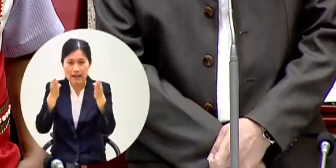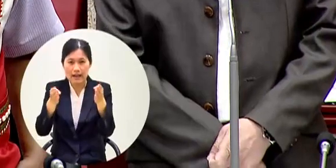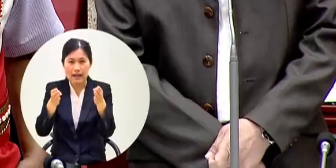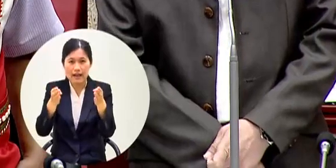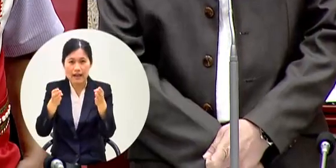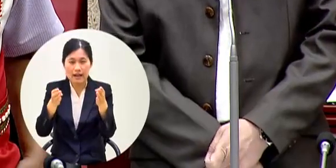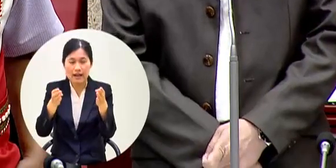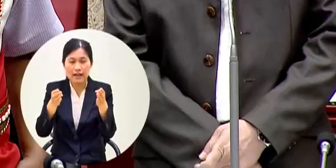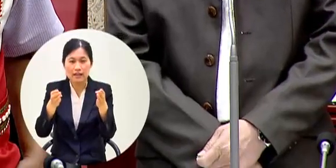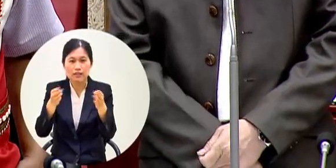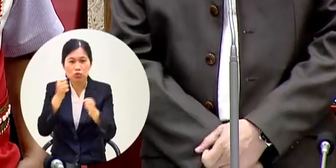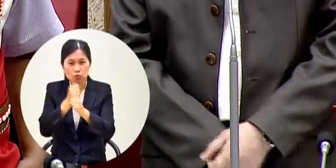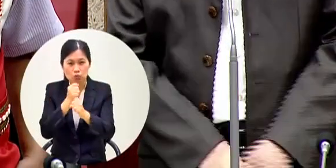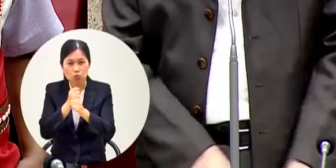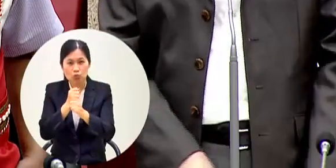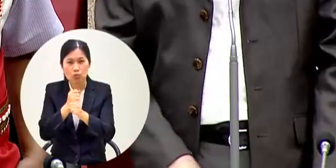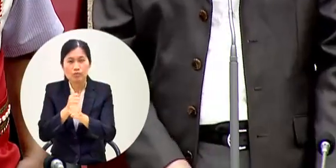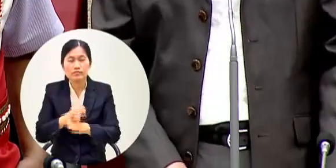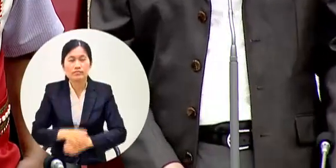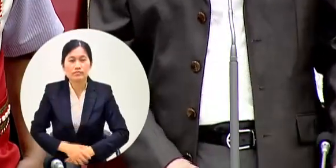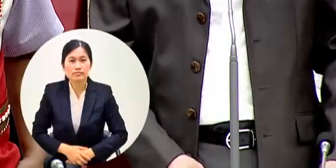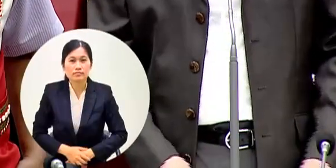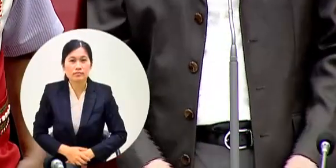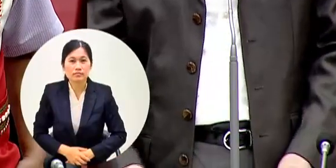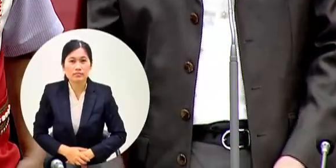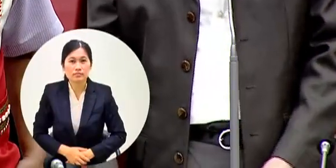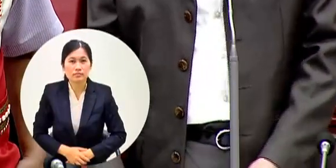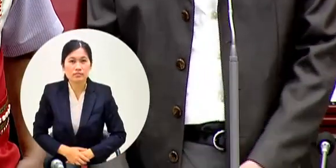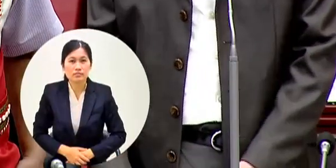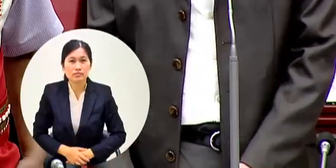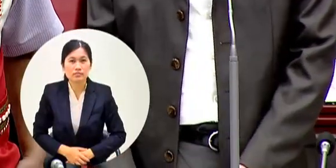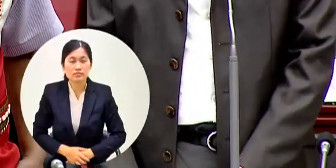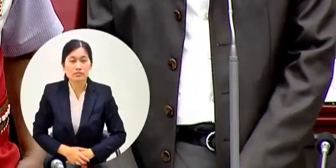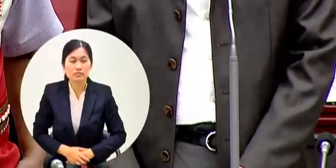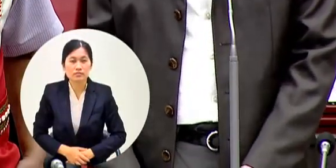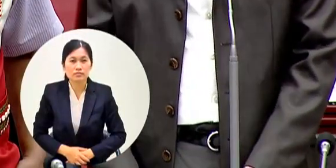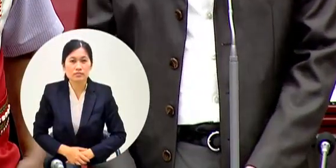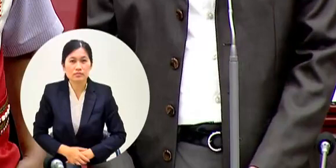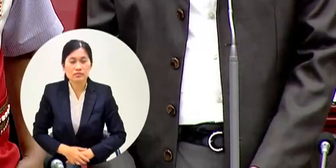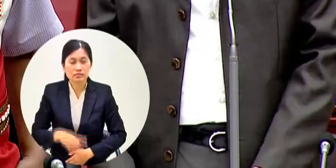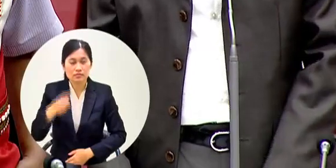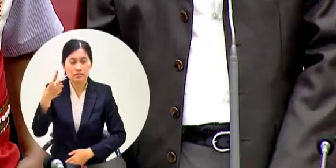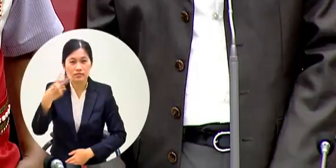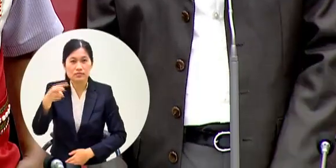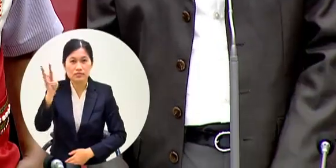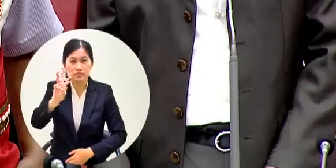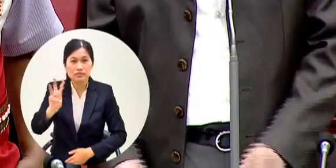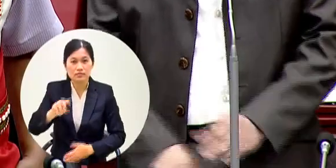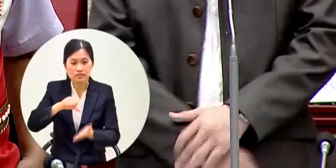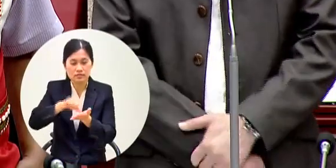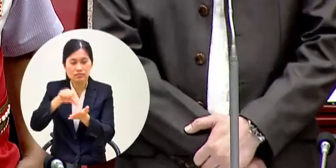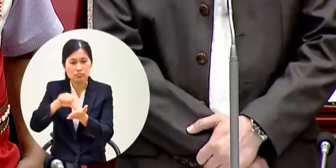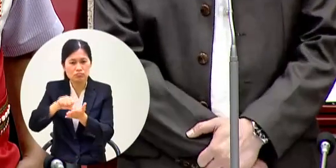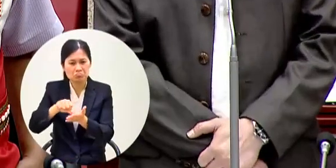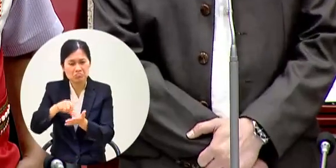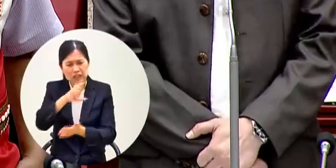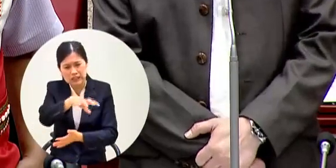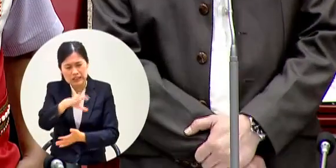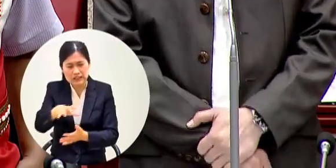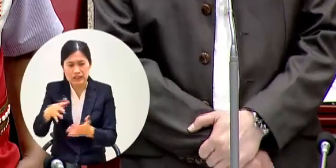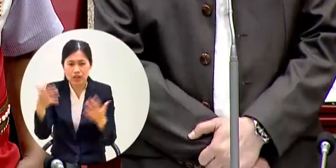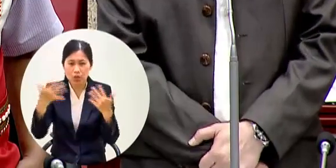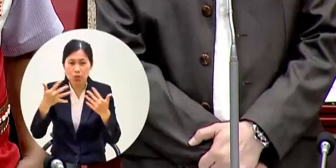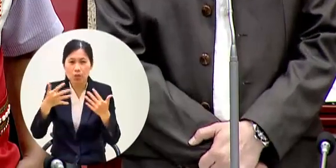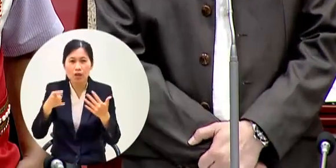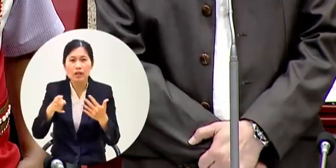先决的条件是必须要有农民他们来做七个人哈、哦、来做发起人，这样子的话我们比较来做相